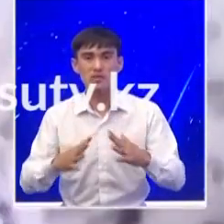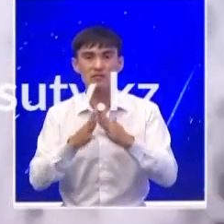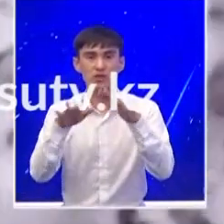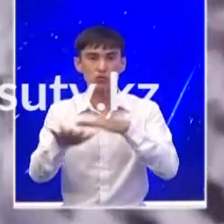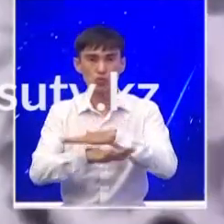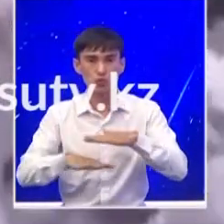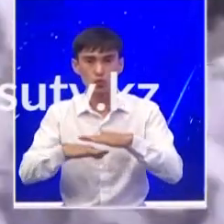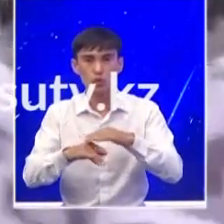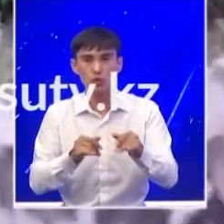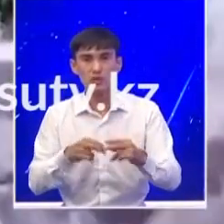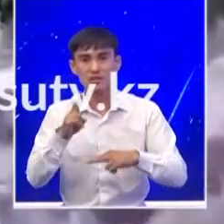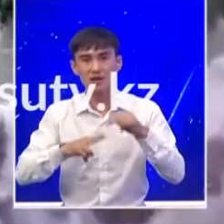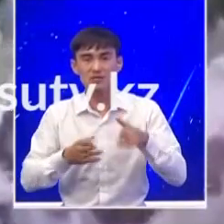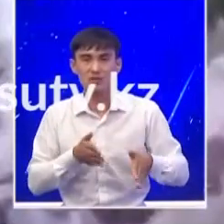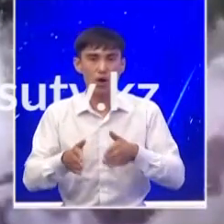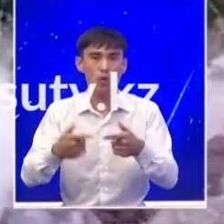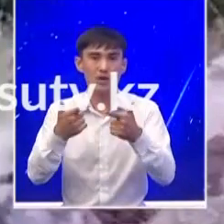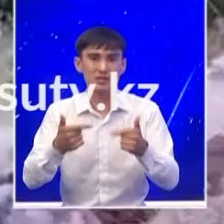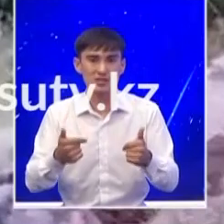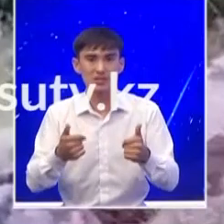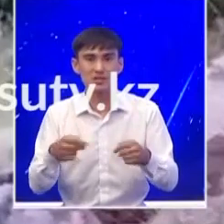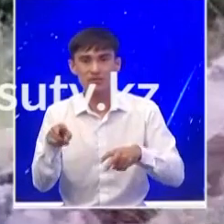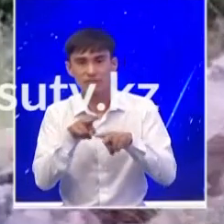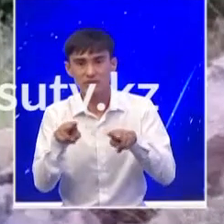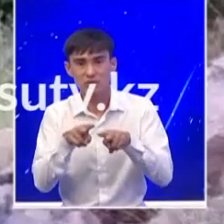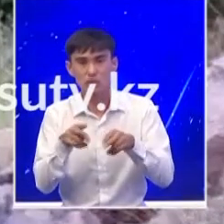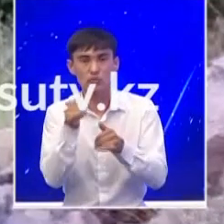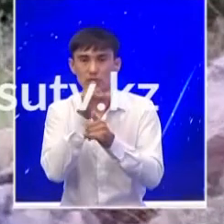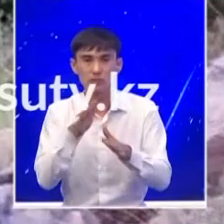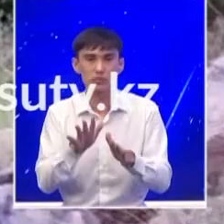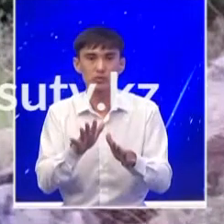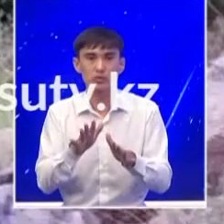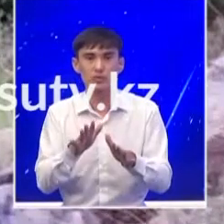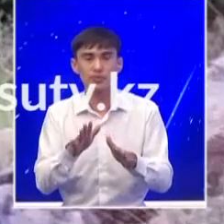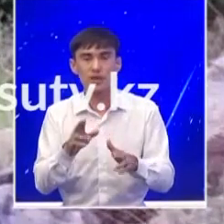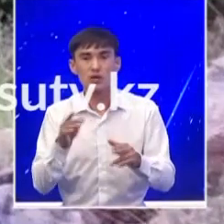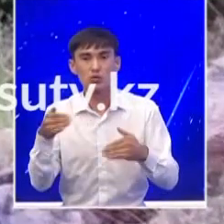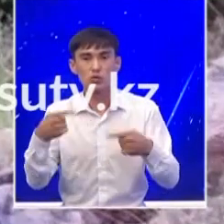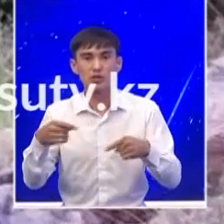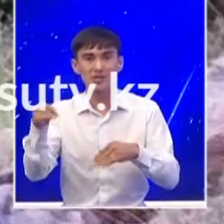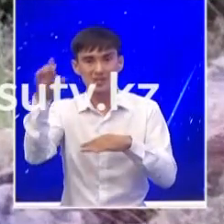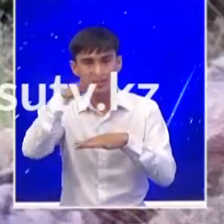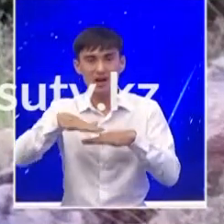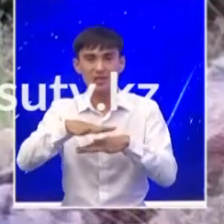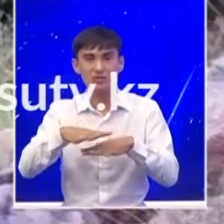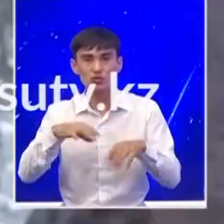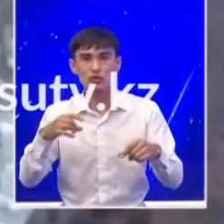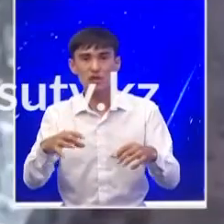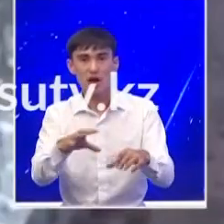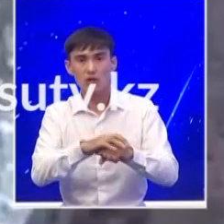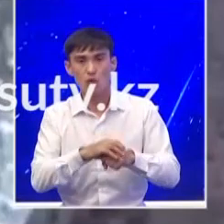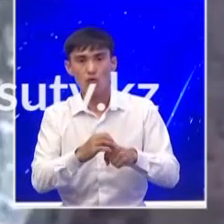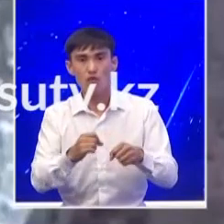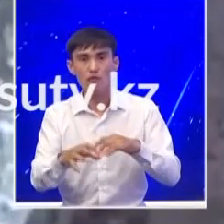а также строительства дорог и гостиниц, выслеживать будет уже некого. Другие страны давно занимаются отловом редких